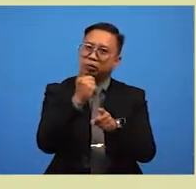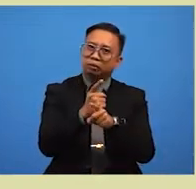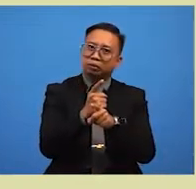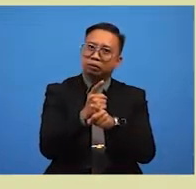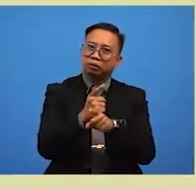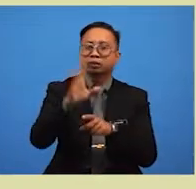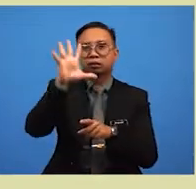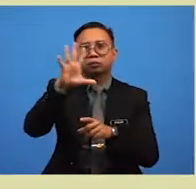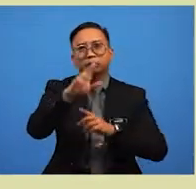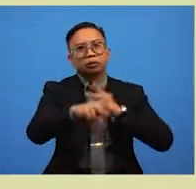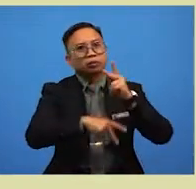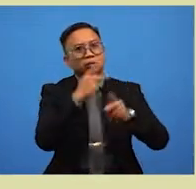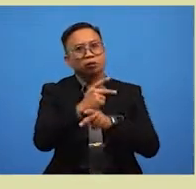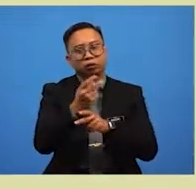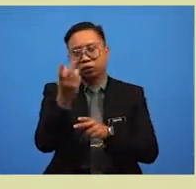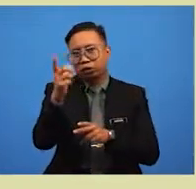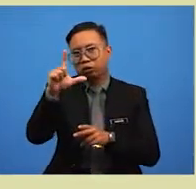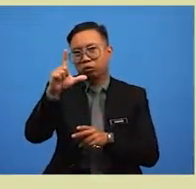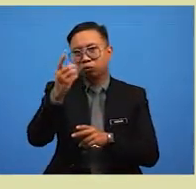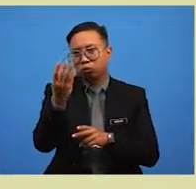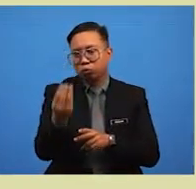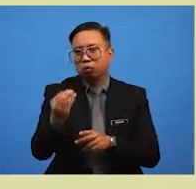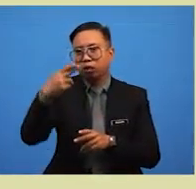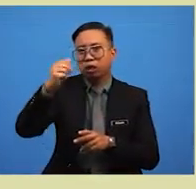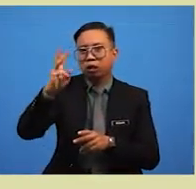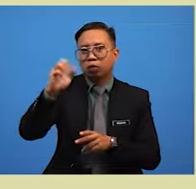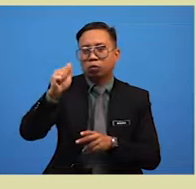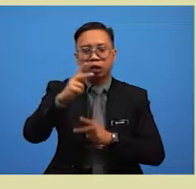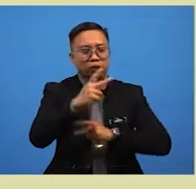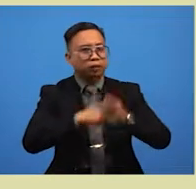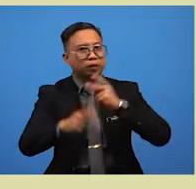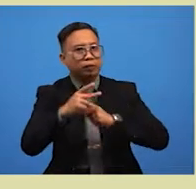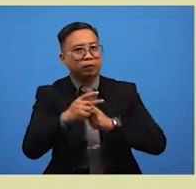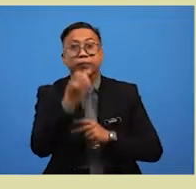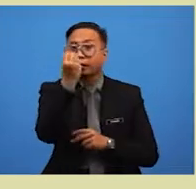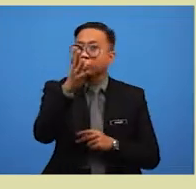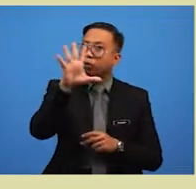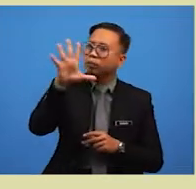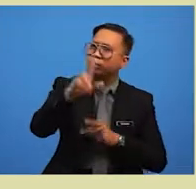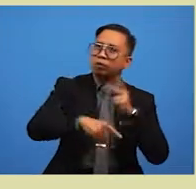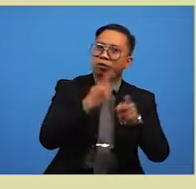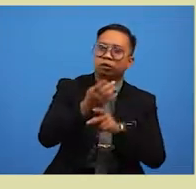Betul! Terdapat 5 proses luluh hawa kimia. Cuba namakan 5 proses itu.